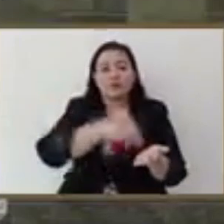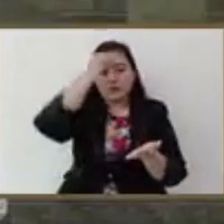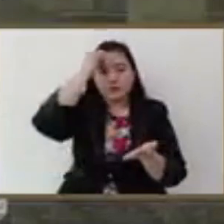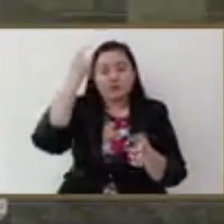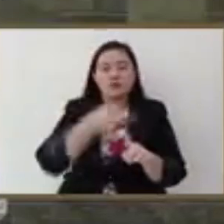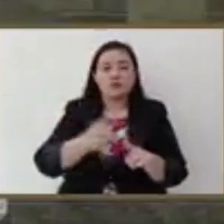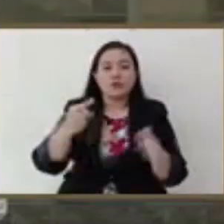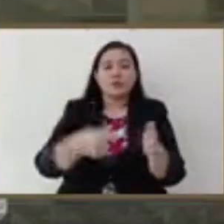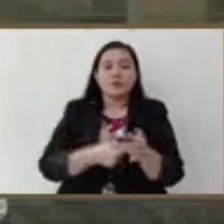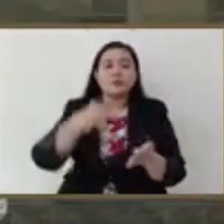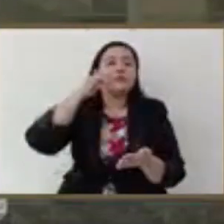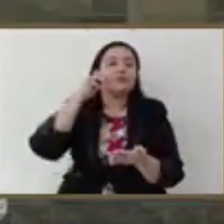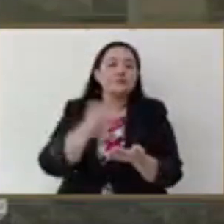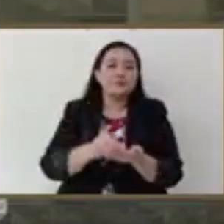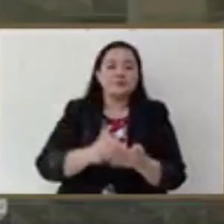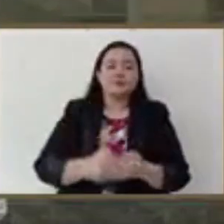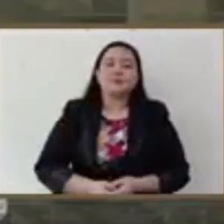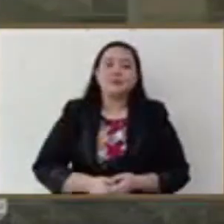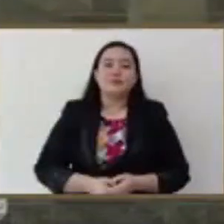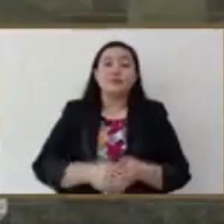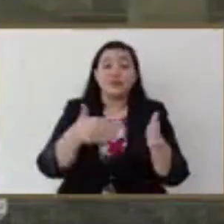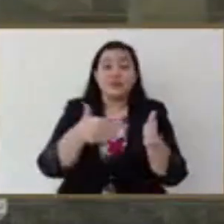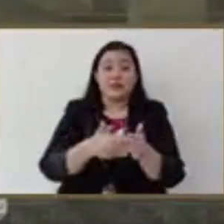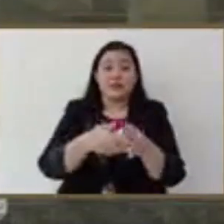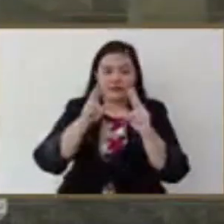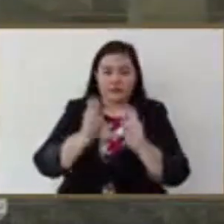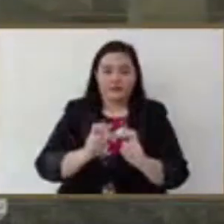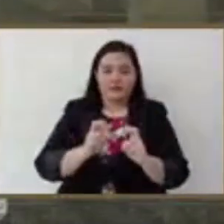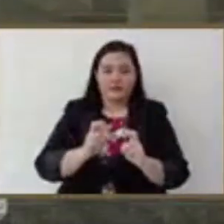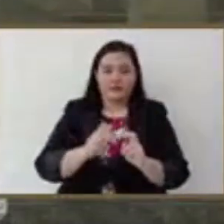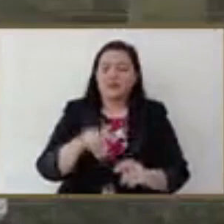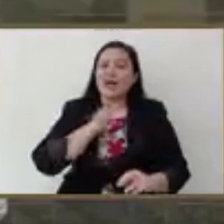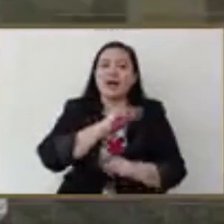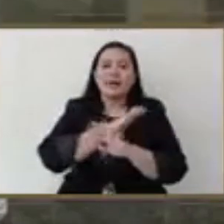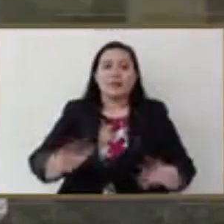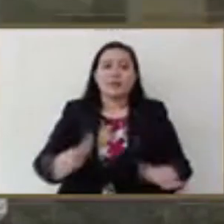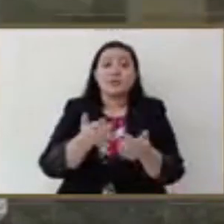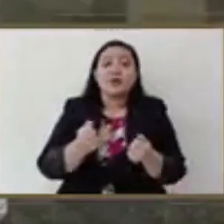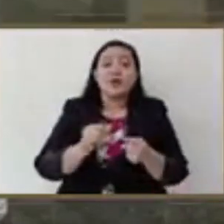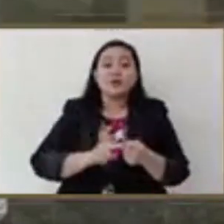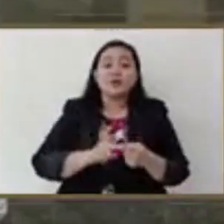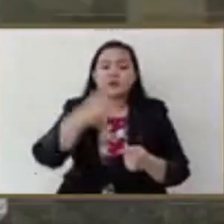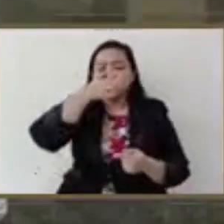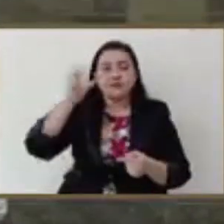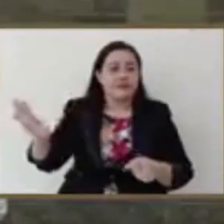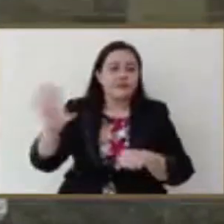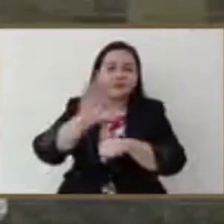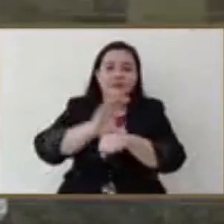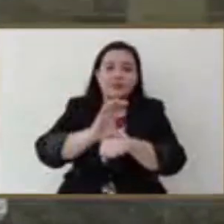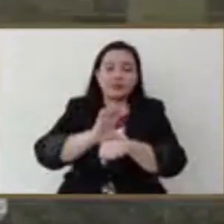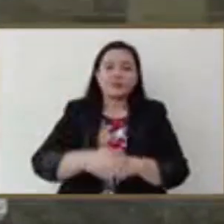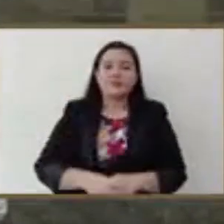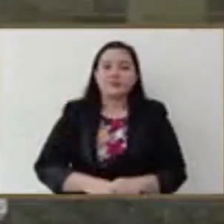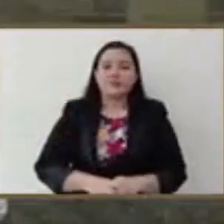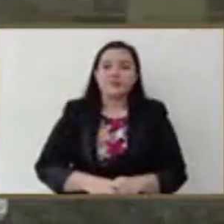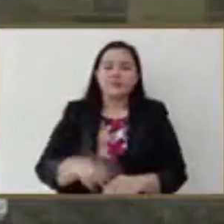Alright? The title is, I don't want to miss the church. When I say I don't want to miss the church, it is not, we're not